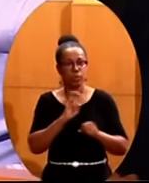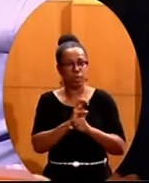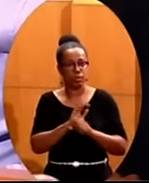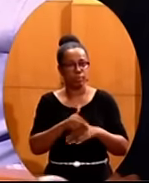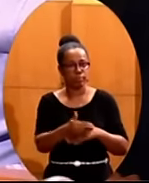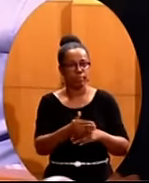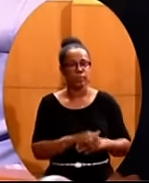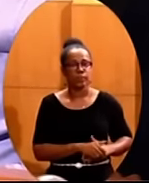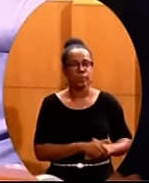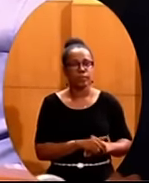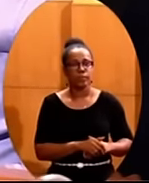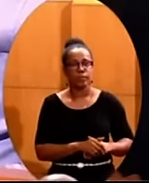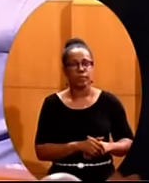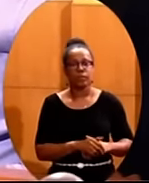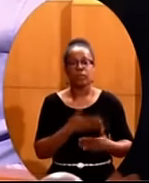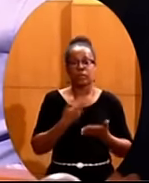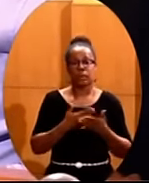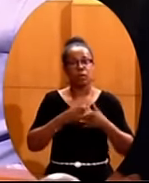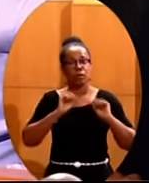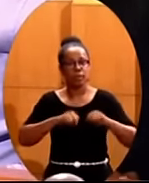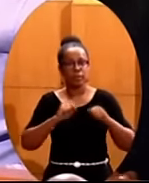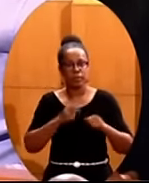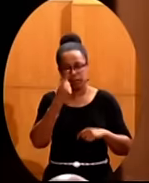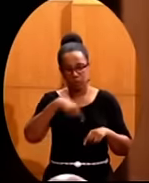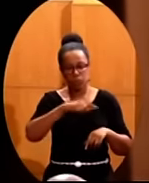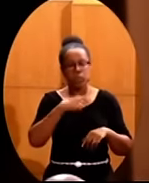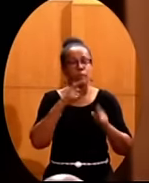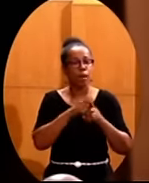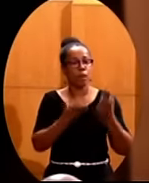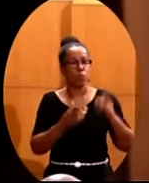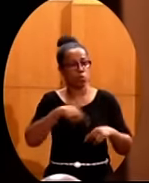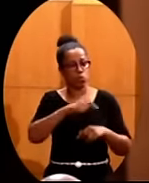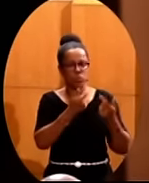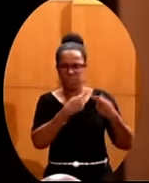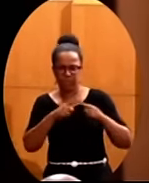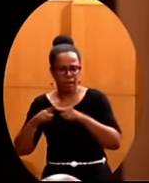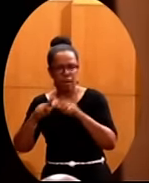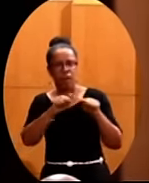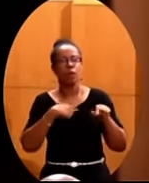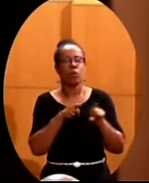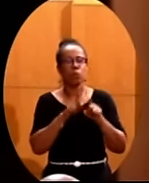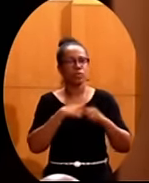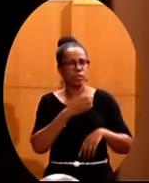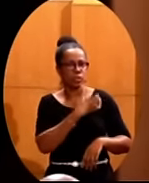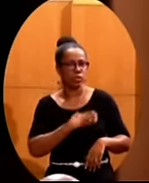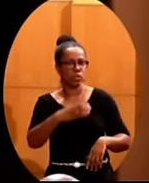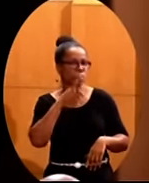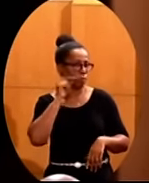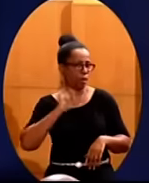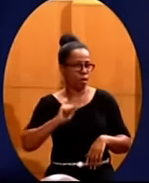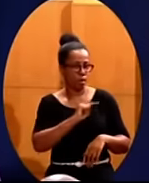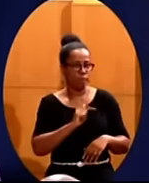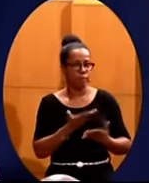deestion c'est notre capacité par notre diversité etre riche humaine